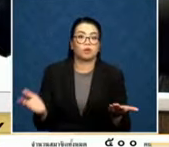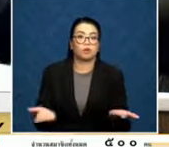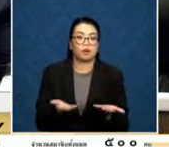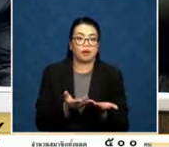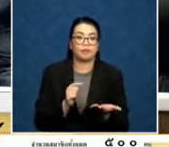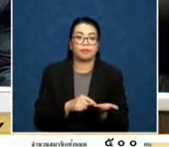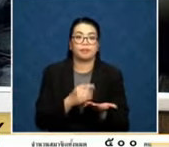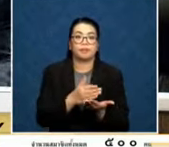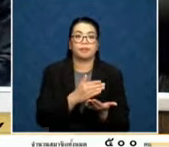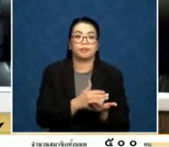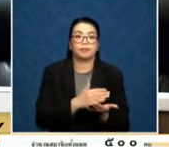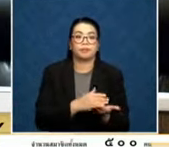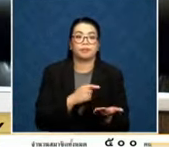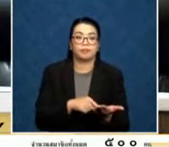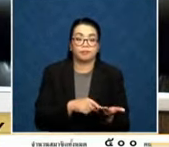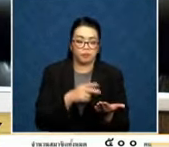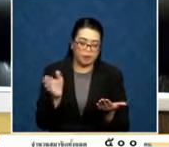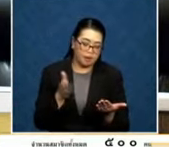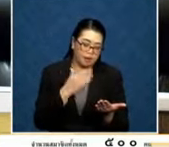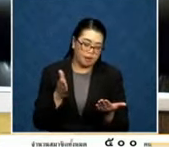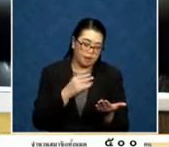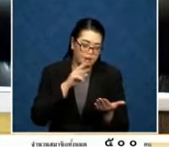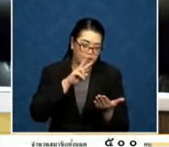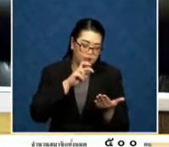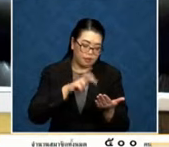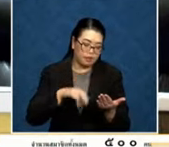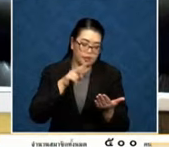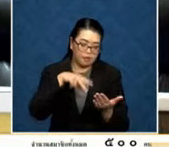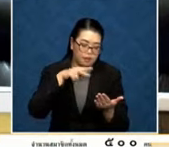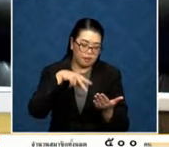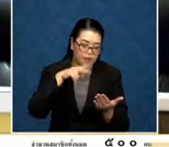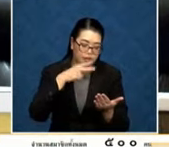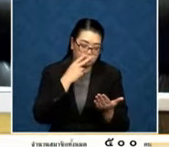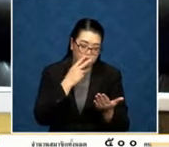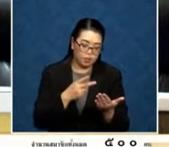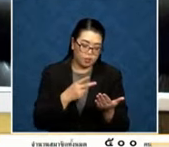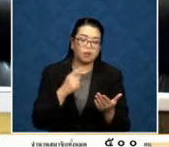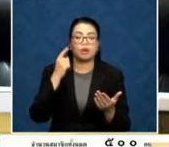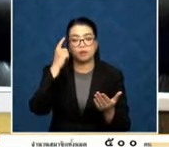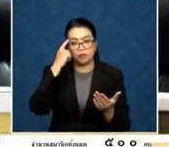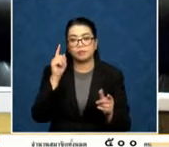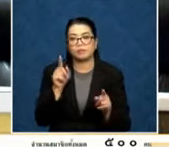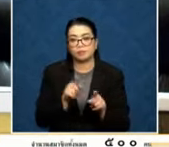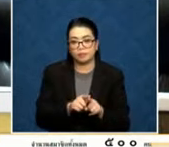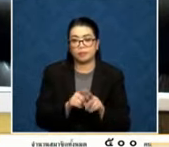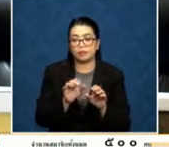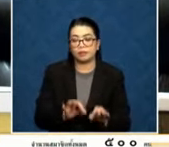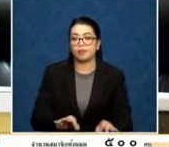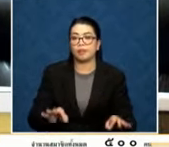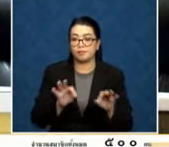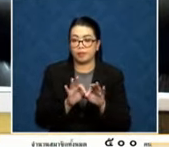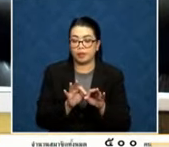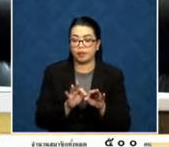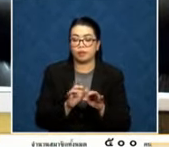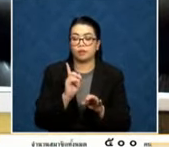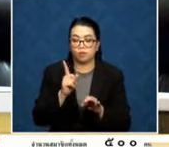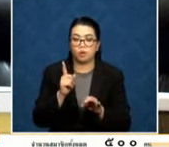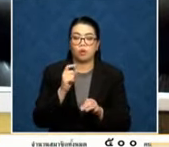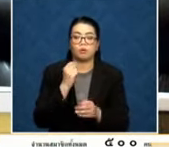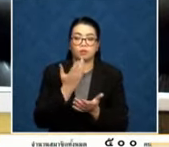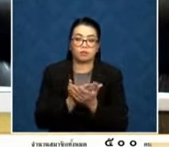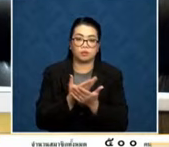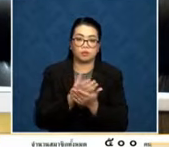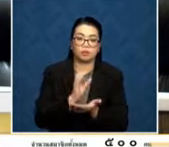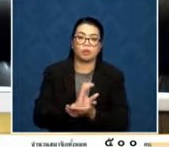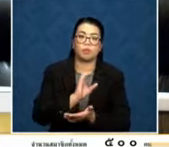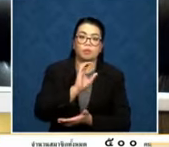แจกมาผมก็ได้รับแจกมาเนี่ยผมก็พยายามนั่งดูนั่งศึกษาหลายสิ่งหลายอย่างผมเห็นด้วยครับที่มันจำเป็นโครงสร้างพื้นฐานสิ่งต่างๆ